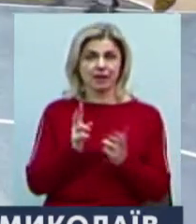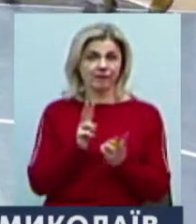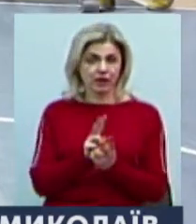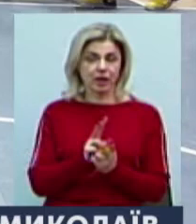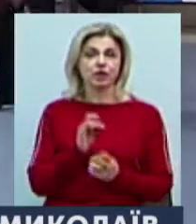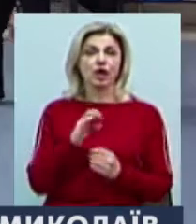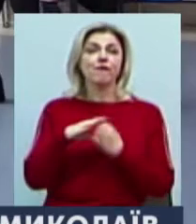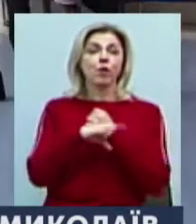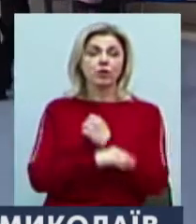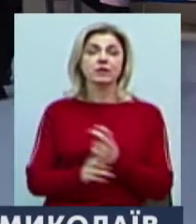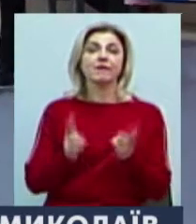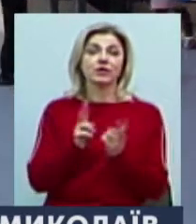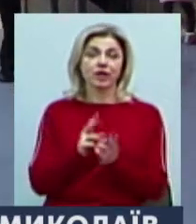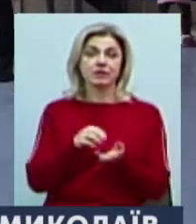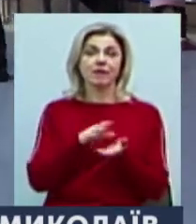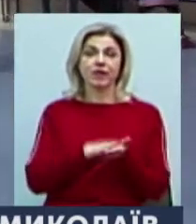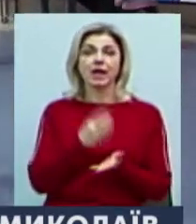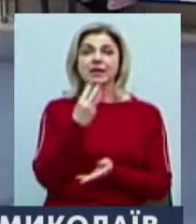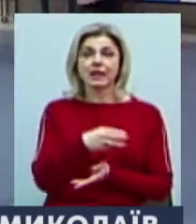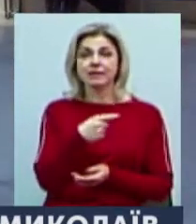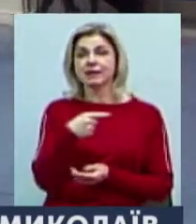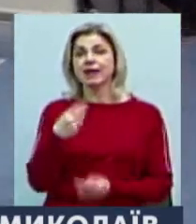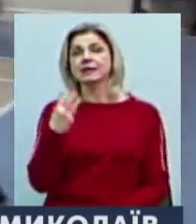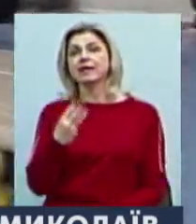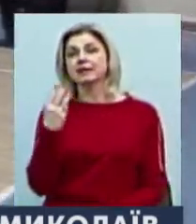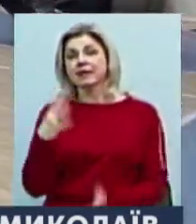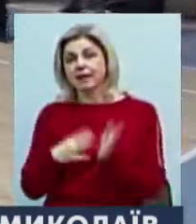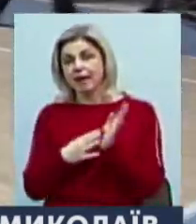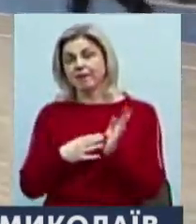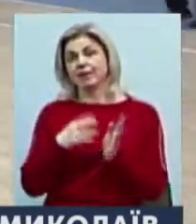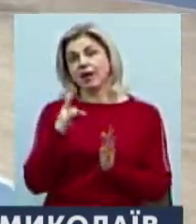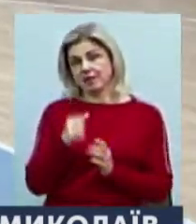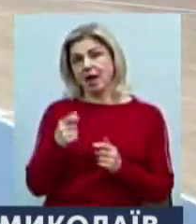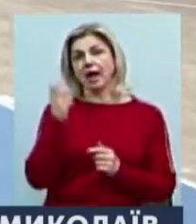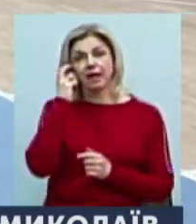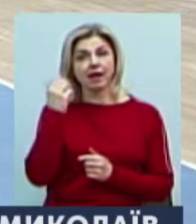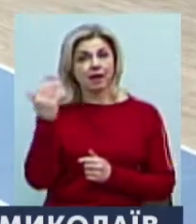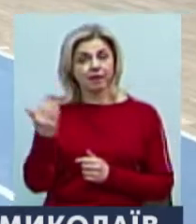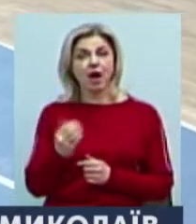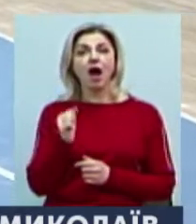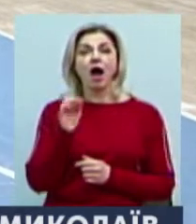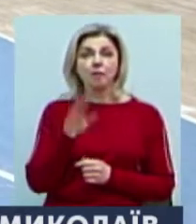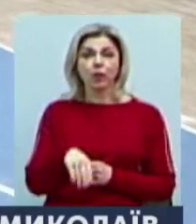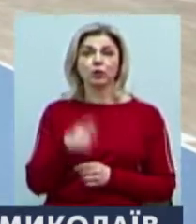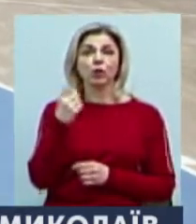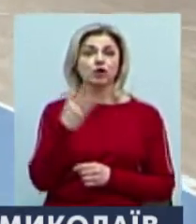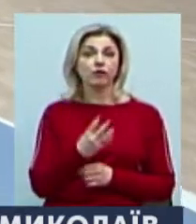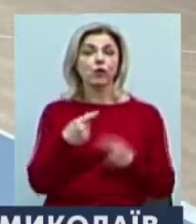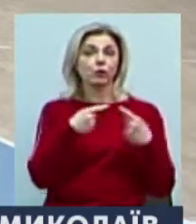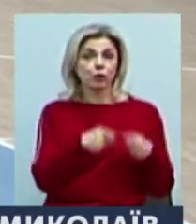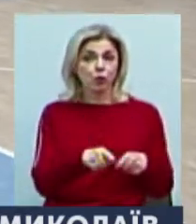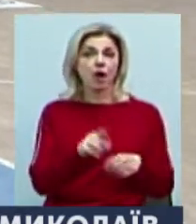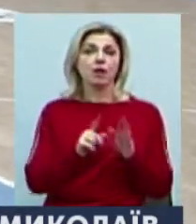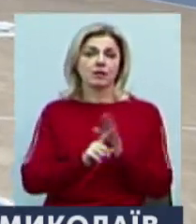10 хвилинки табло зафіксувало рахунок 30-39 на користь гостей. Найрезультативнішим гравцем чверті став атакувальний захисник Миколаєва Кейто Моера